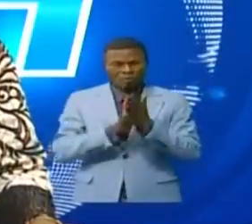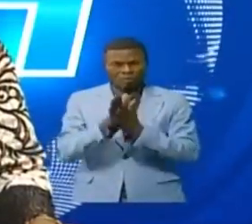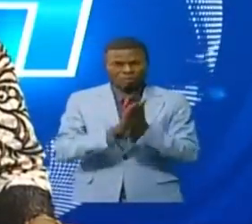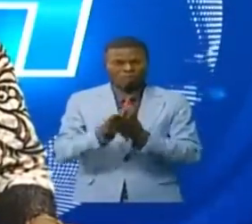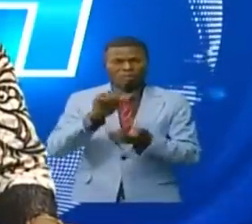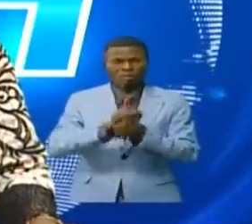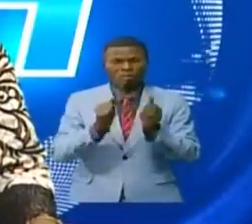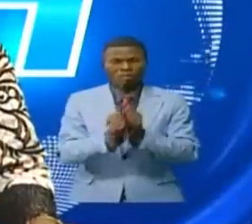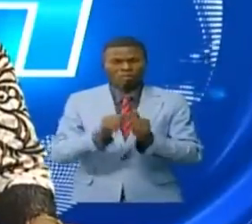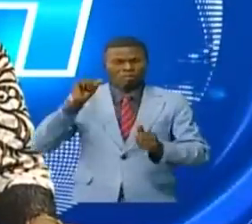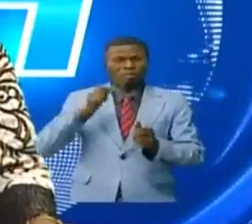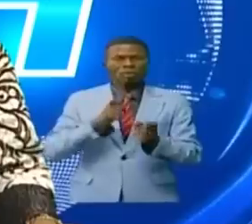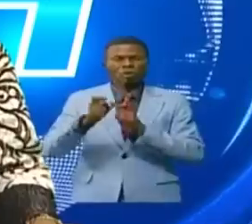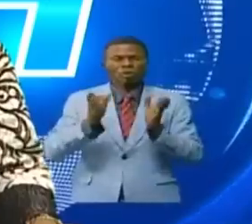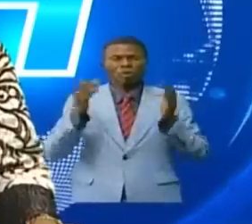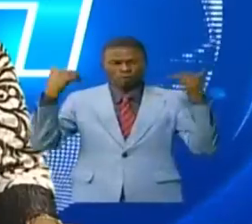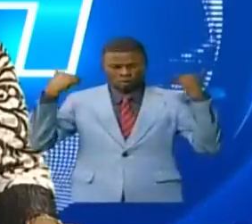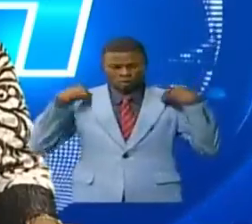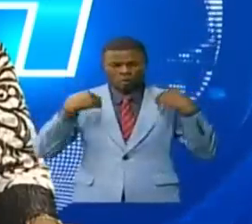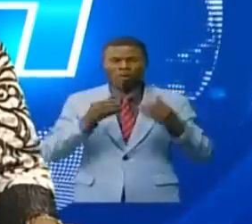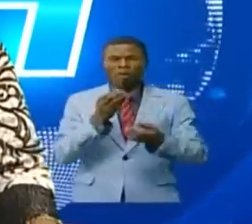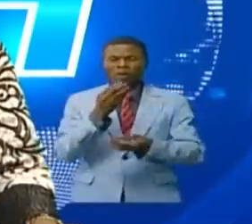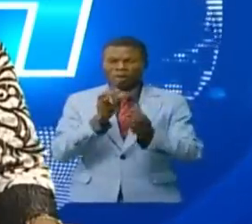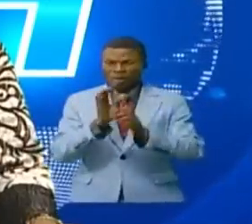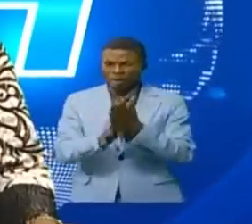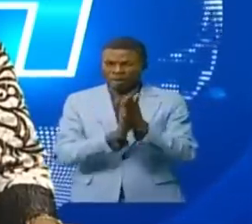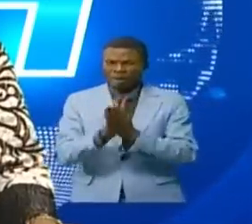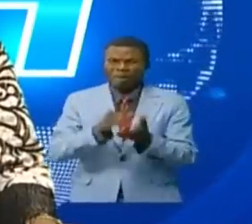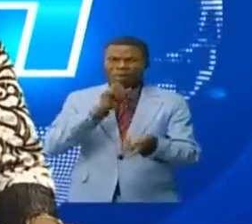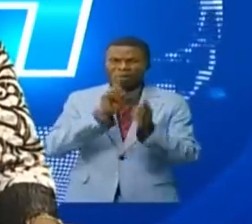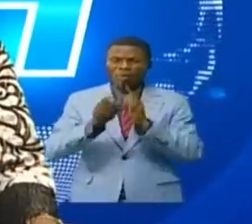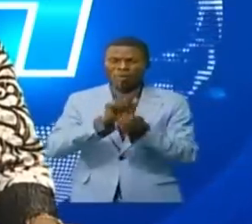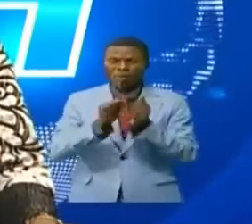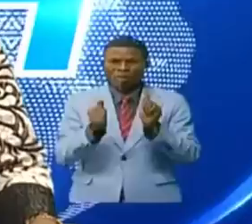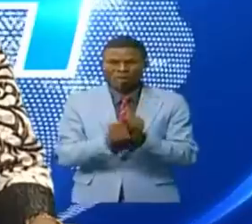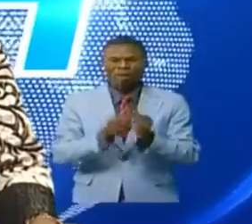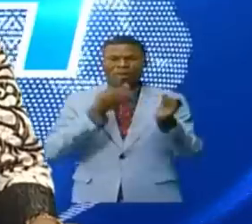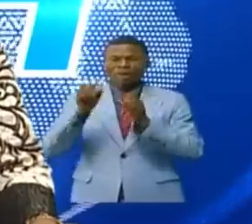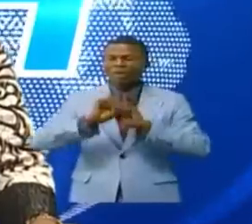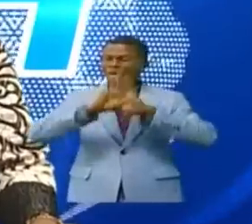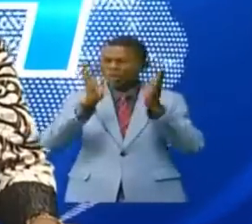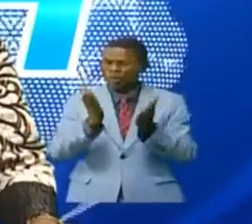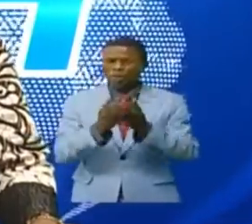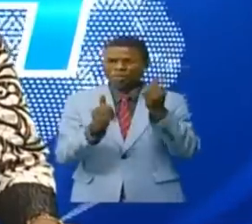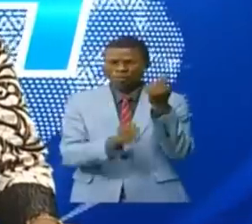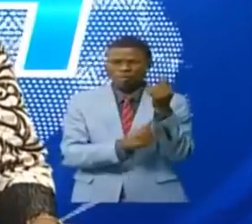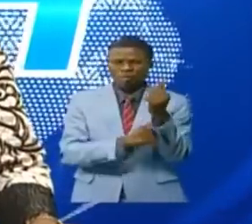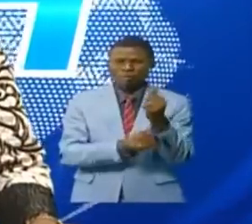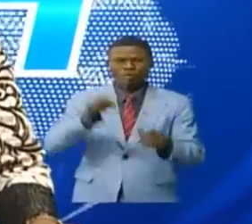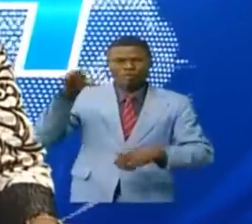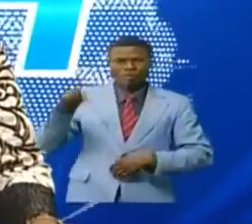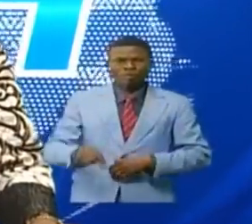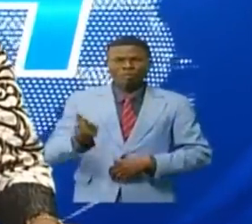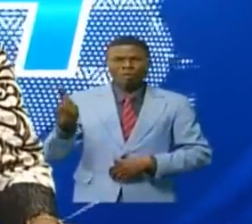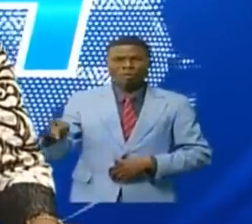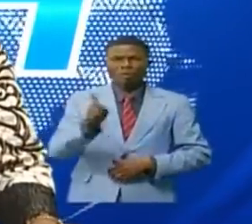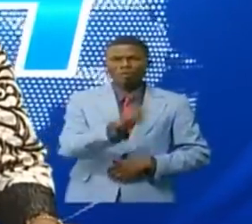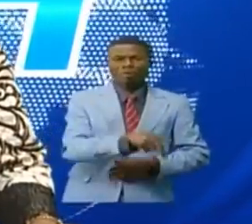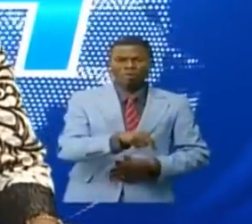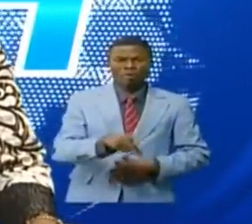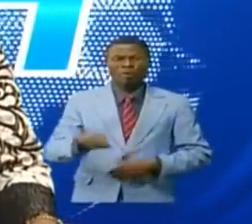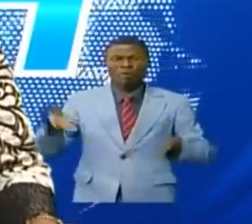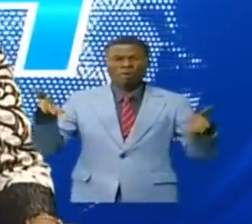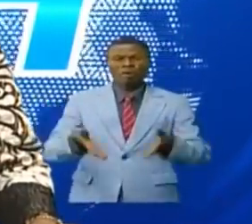aux questions de gouvernance. Le sujet a alimenté les échanges de la tribune d'expression populaire dans le quartier Pompage en présence